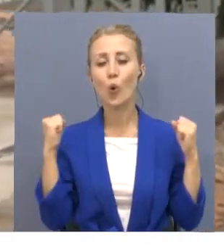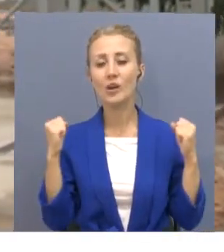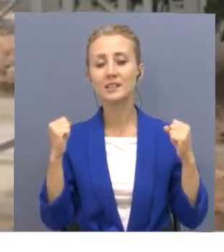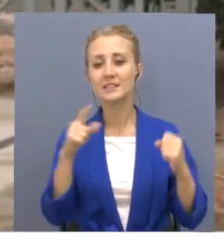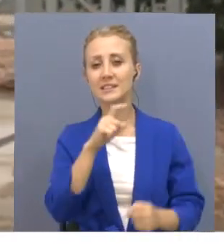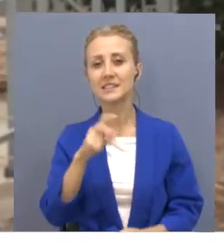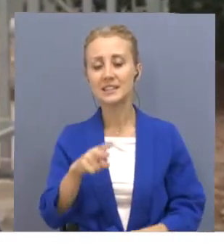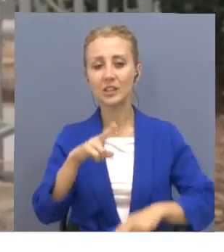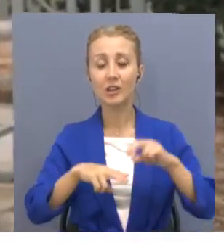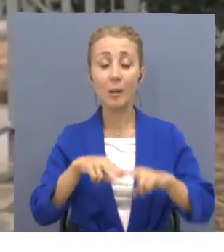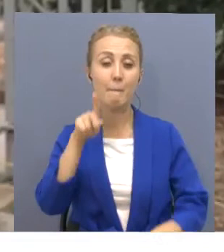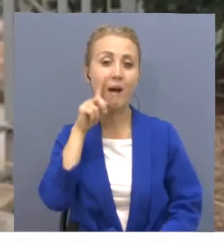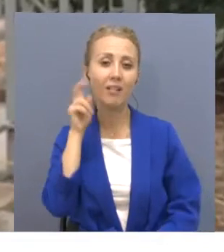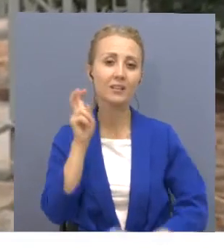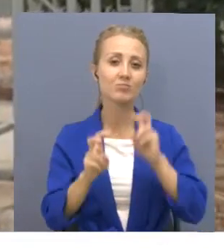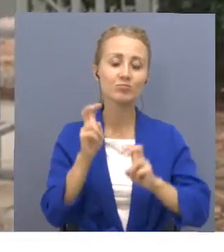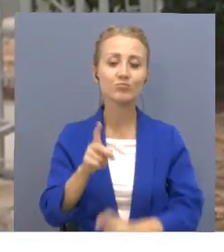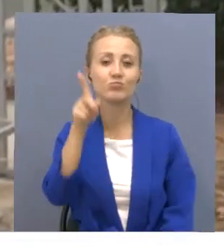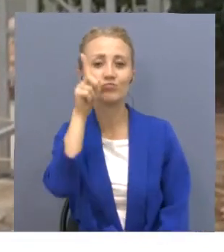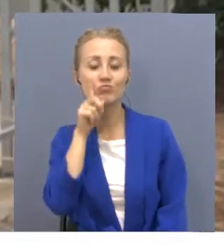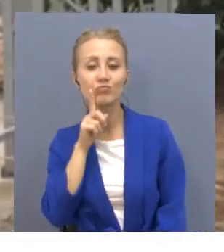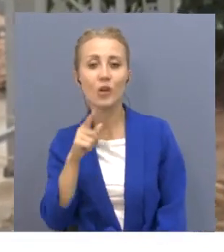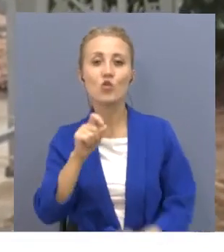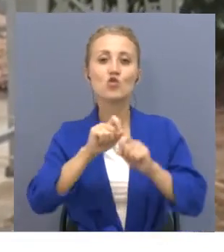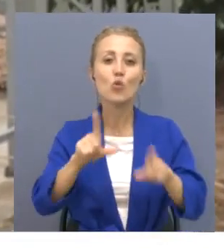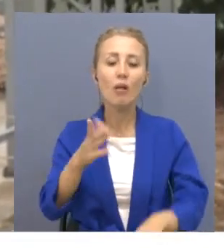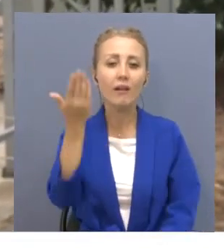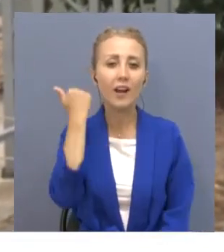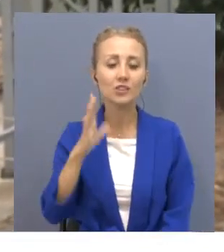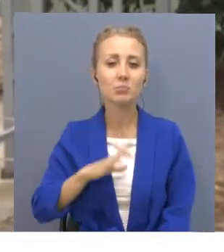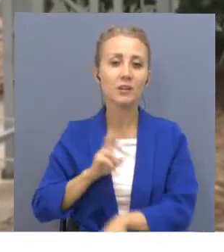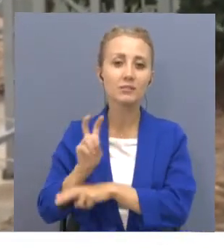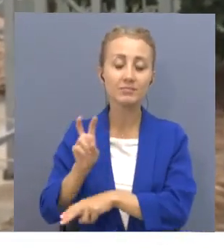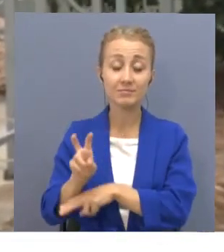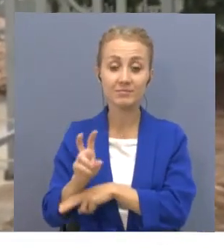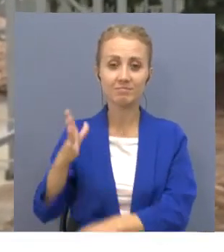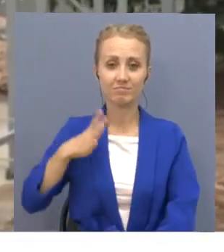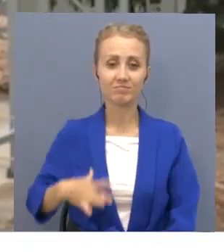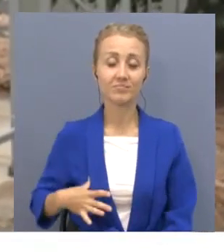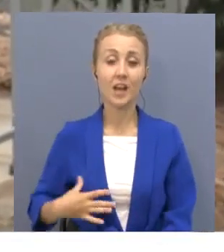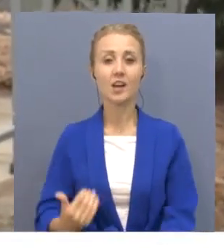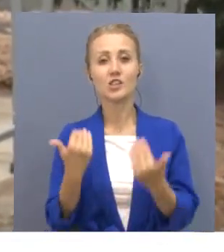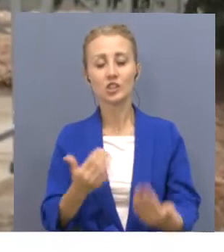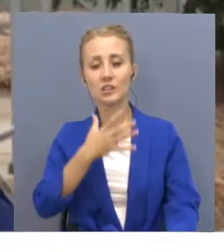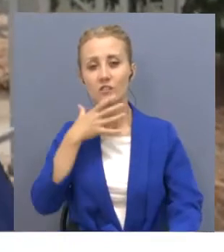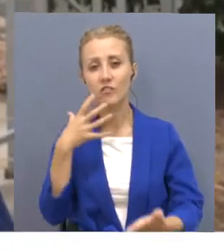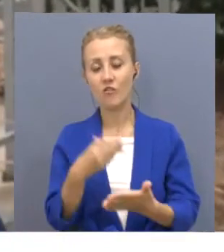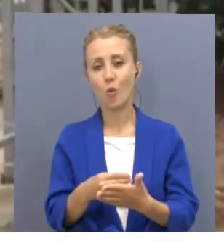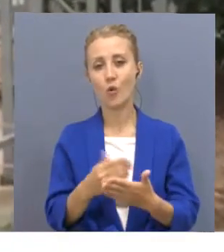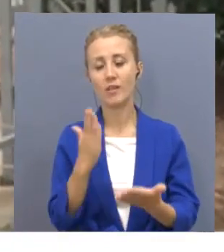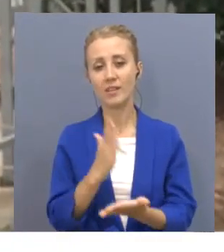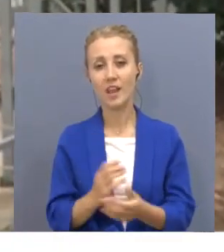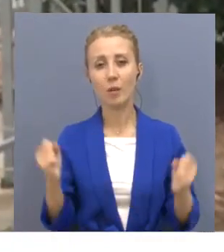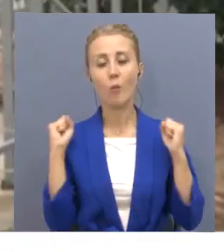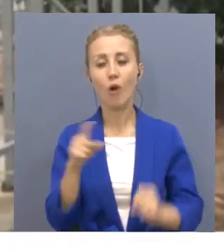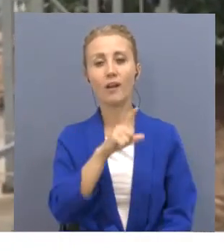Теперь молодежи будет куда ходить. А то мы занимались до этого в школе, приходилось заниматься. А теперь у нас будет как бы свой